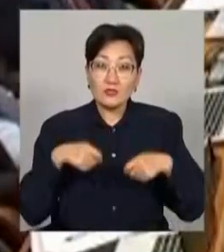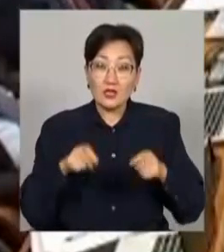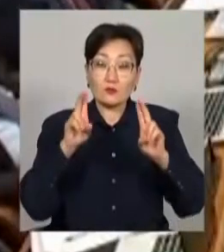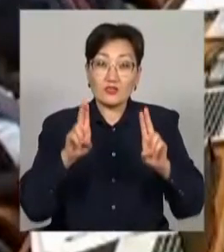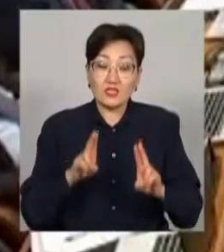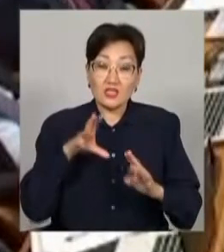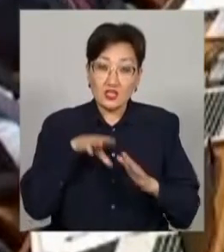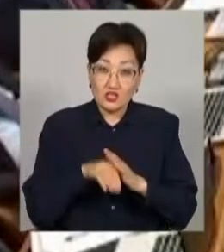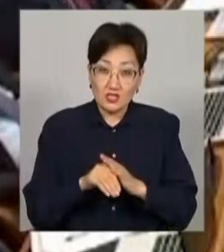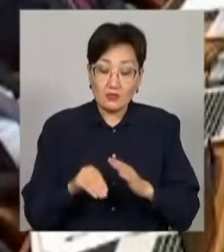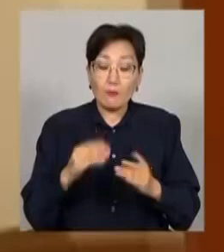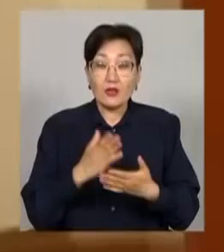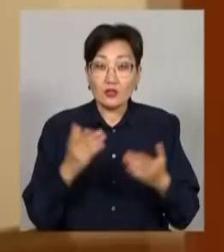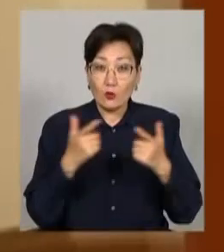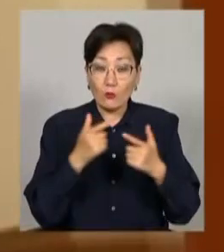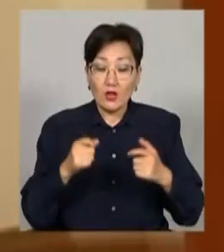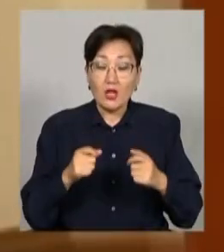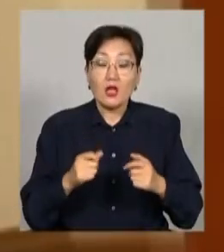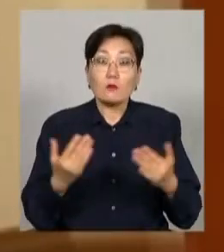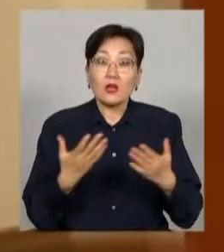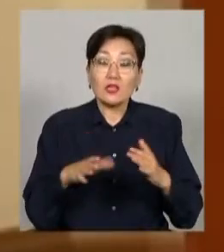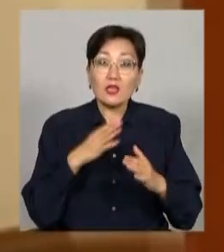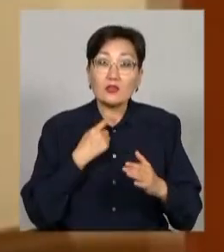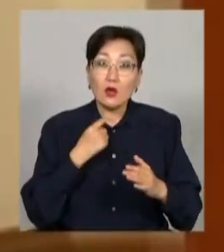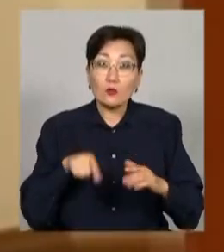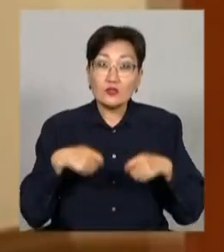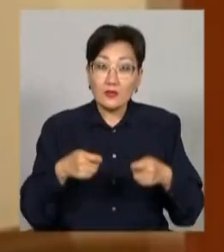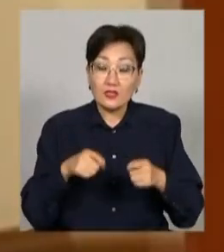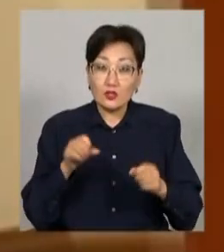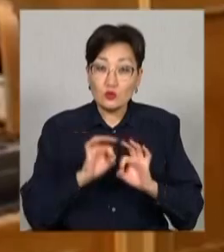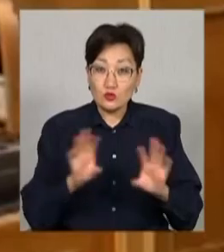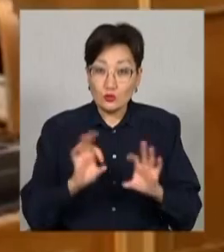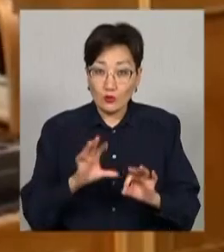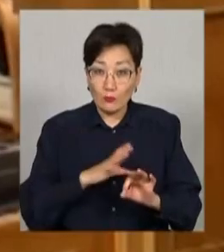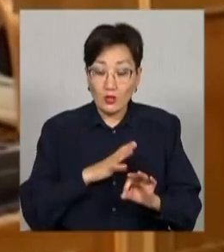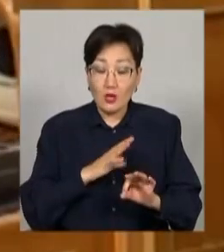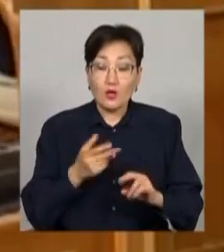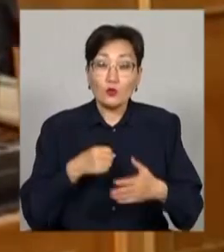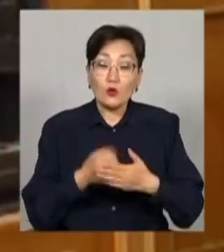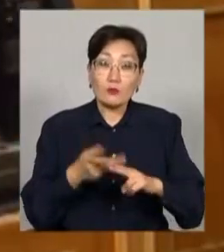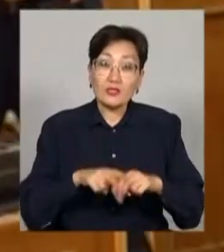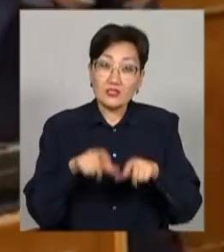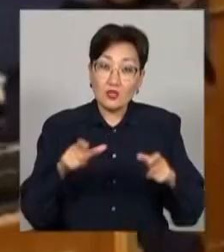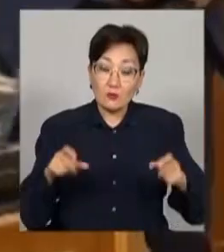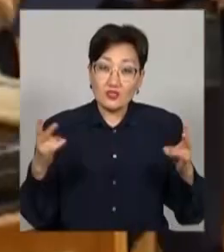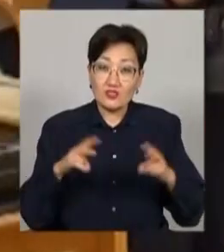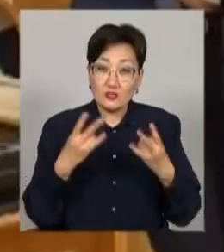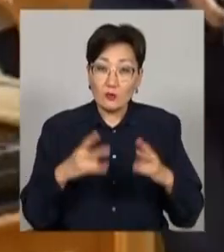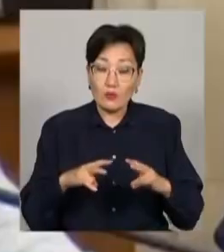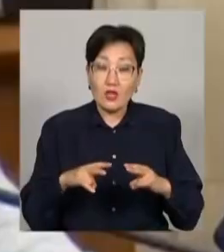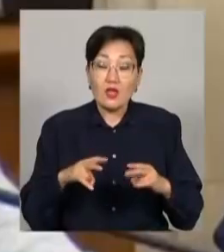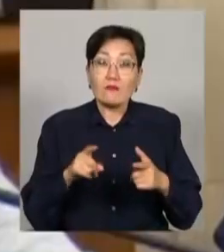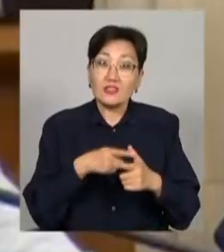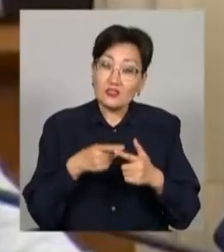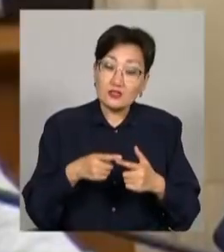ережесіне енгізілгенін мәлімдеп, референдумда қалай дауыс берілетінін түсіндірді. Айтуынша, осыған дейін азамат қажет емес нұсқаны,